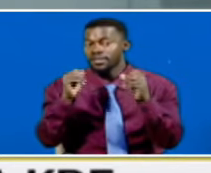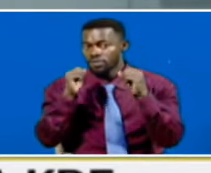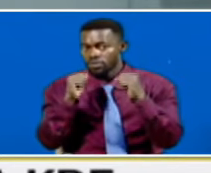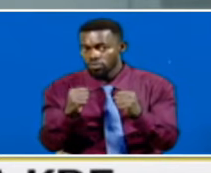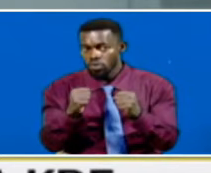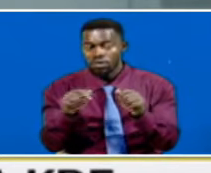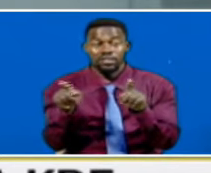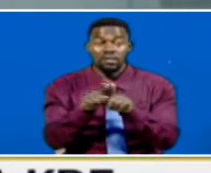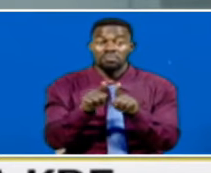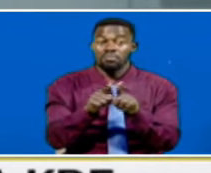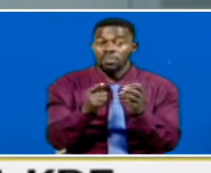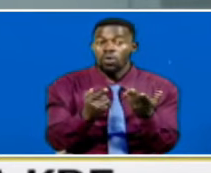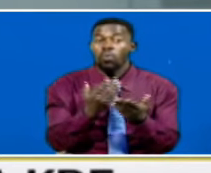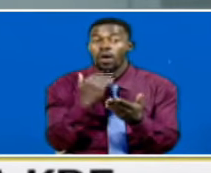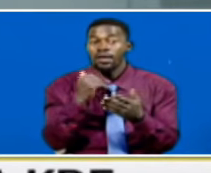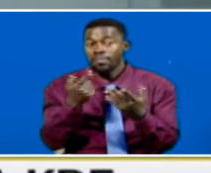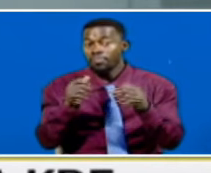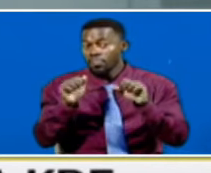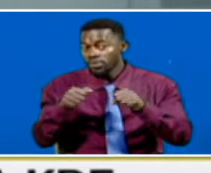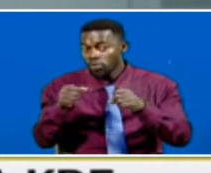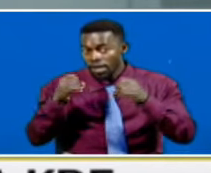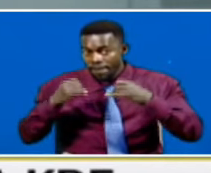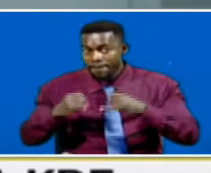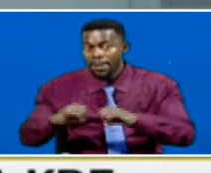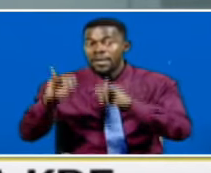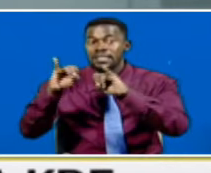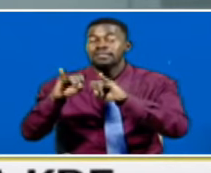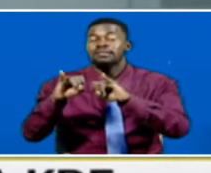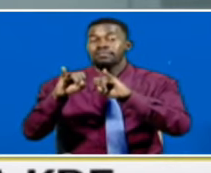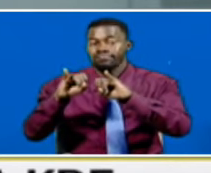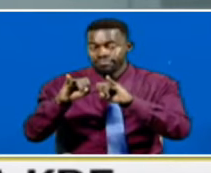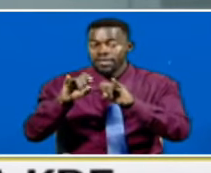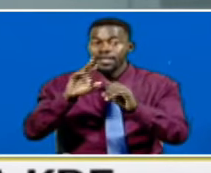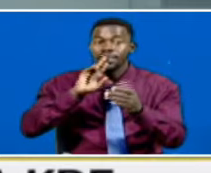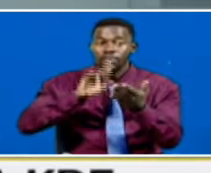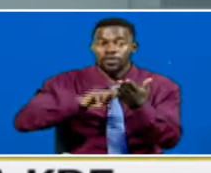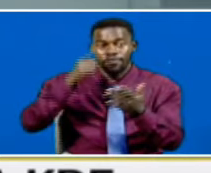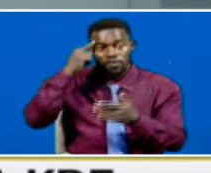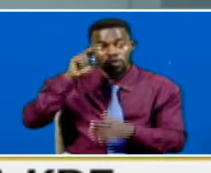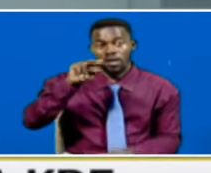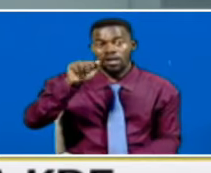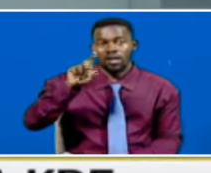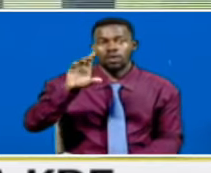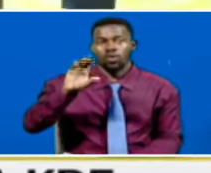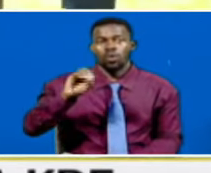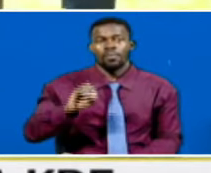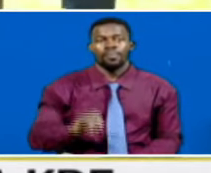utekelezwaji kikamilifu wa ripoti ya mazungumzo ya maridhiano. Grace Nganga ana mengi zaidi.